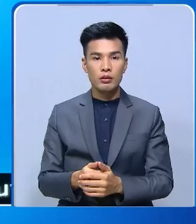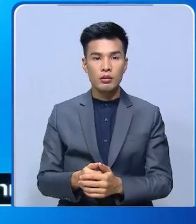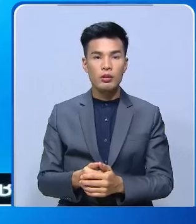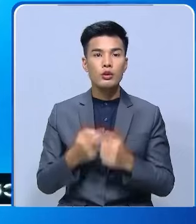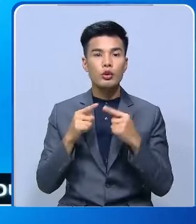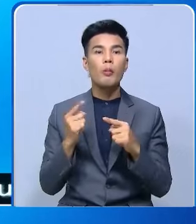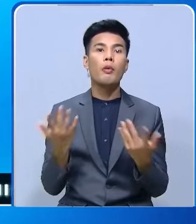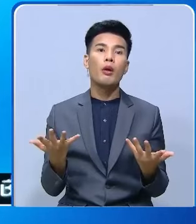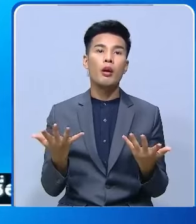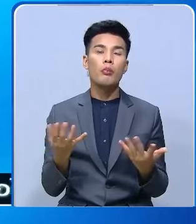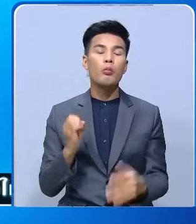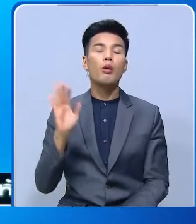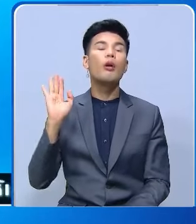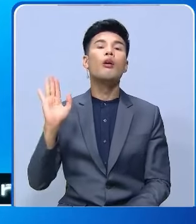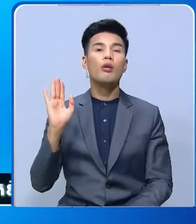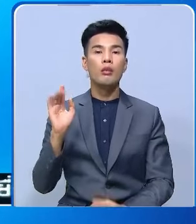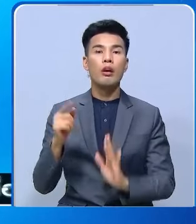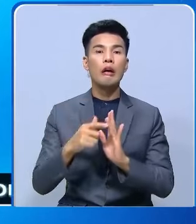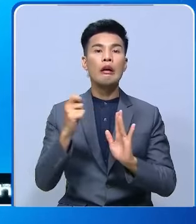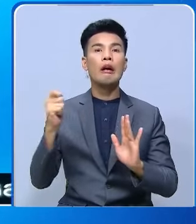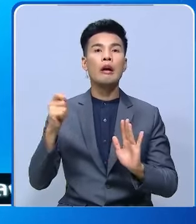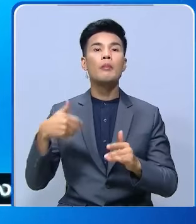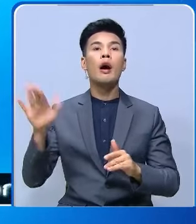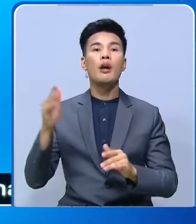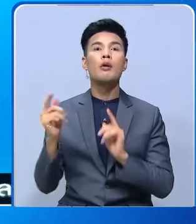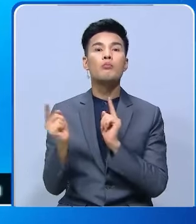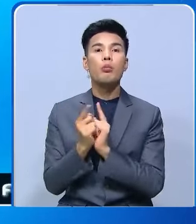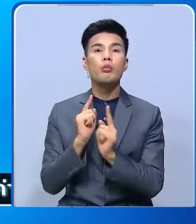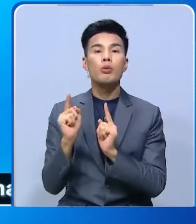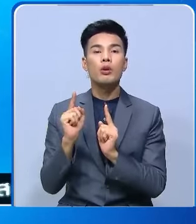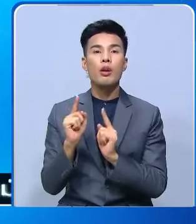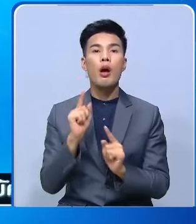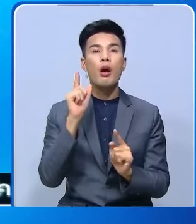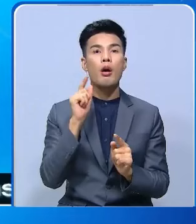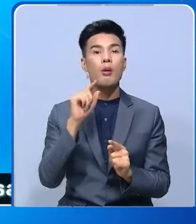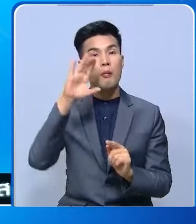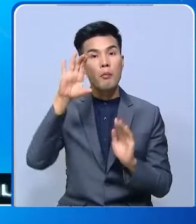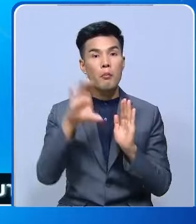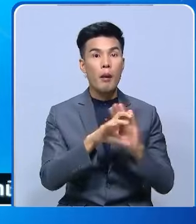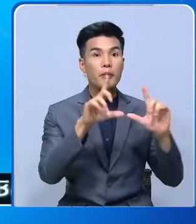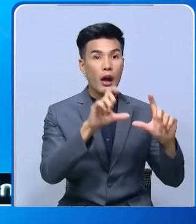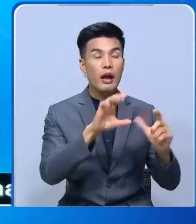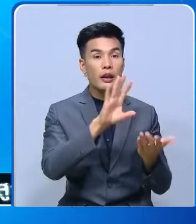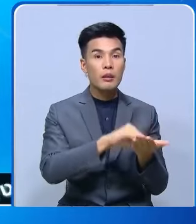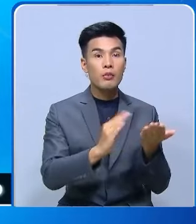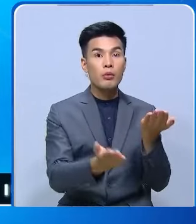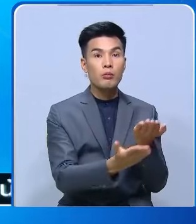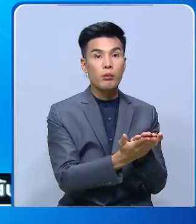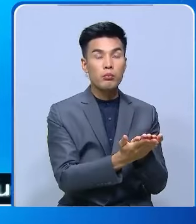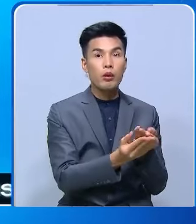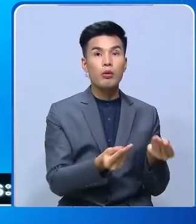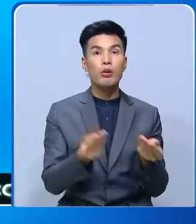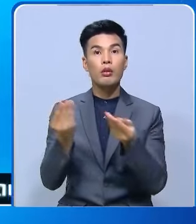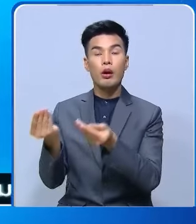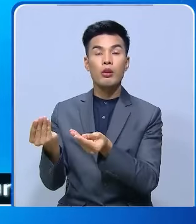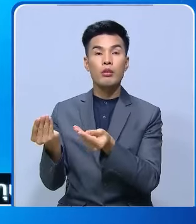ตอบคำไหนแล้วก็บอกว่าเออคำเดียวี่ละค่ะเดี๋ยวจะกลับไปเคลียร์ให้นะคะพร้อมกับแนบรูปแม่ที่นอนป่วยมีสายระโยงระยางเต็ม